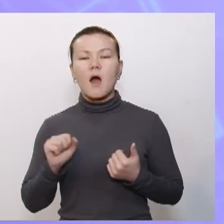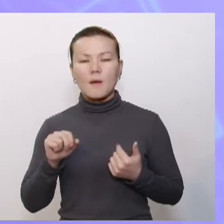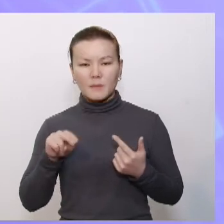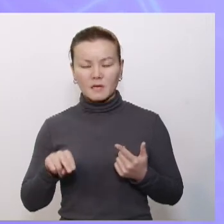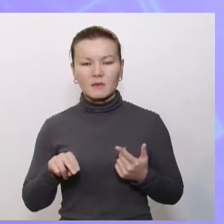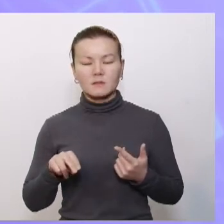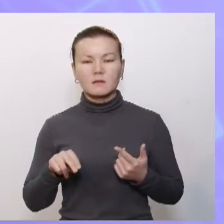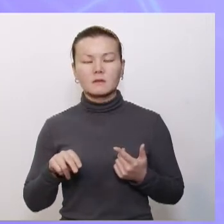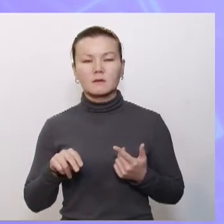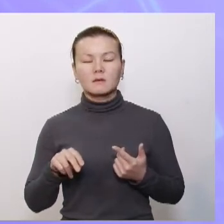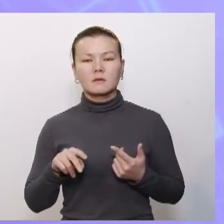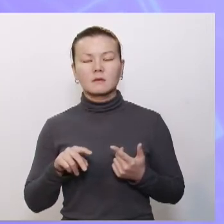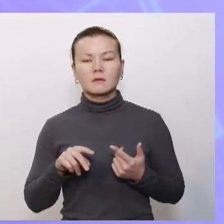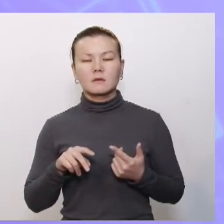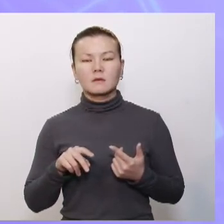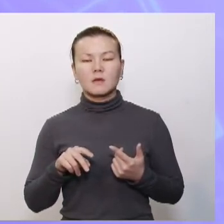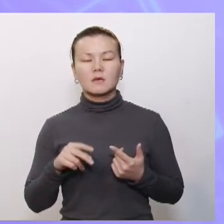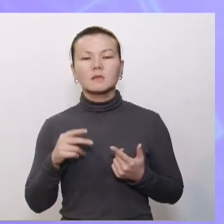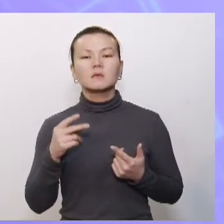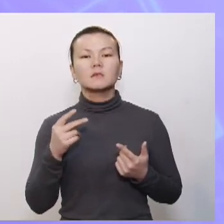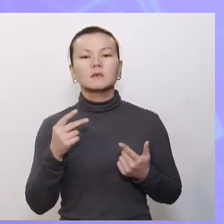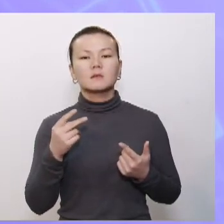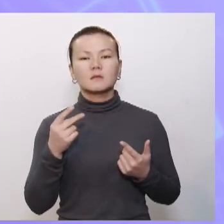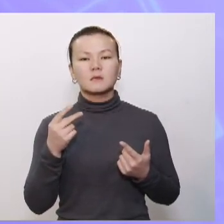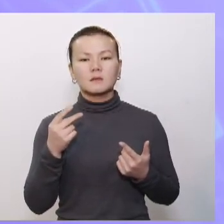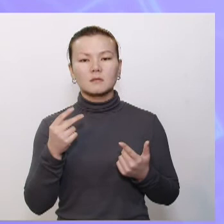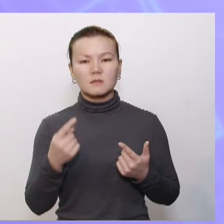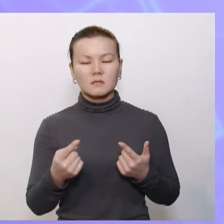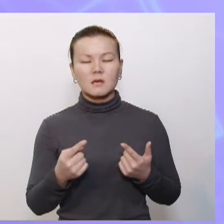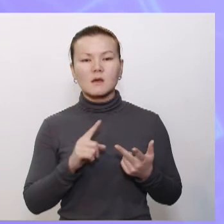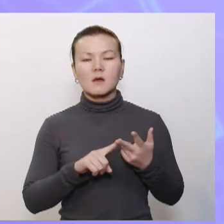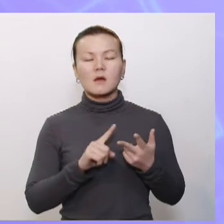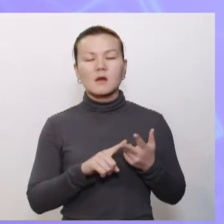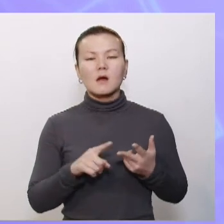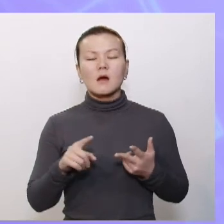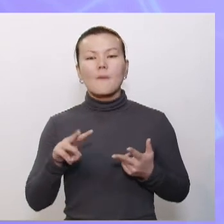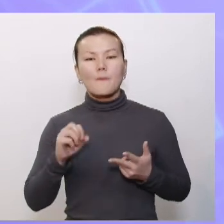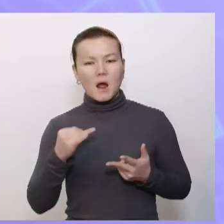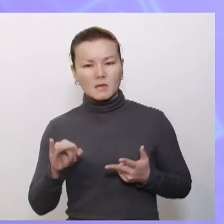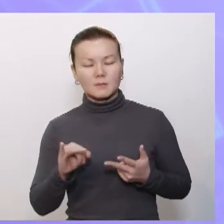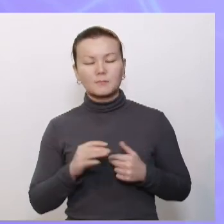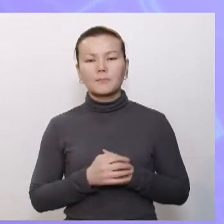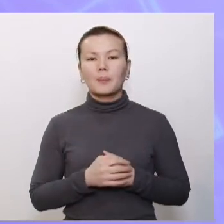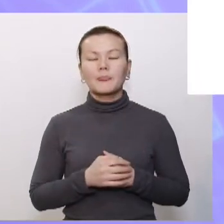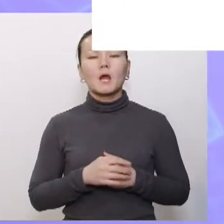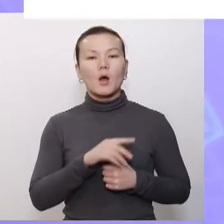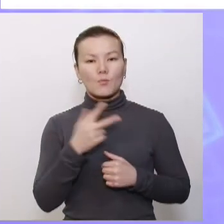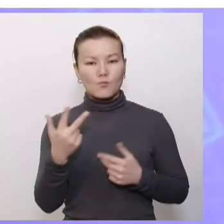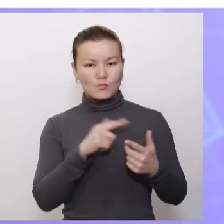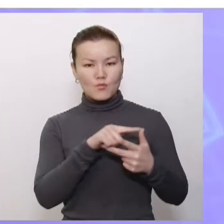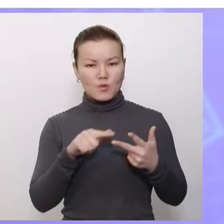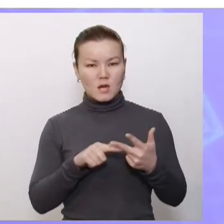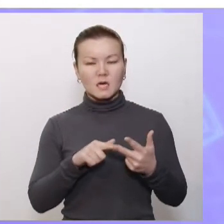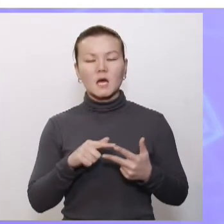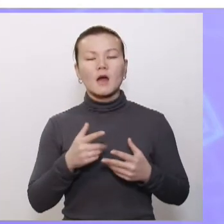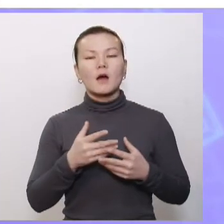aprel, dağı bir okaysa ay. Ova, may ayı. Bular jaz ayları.